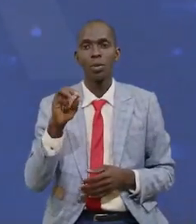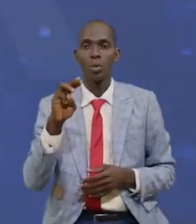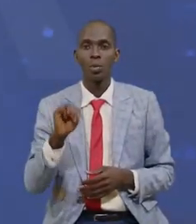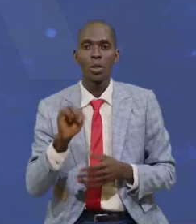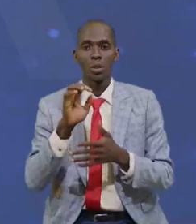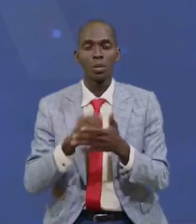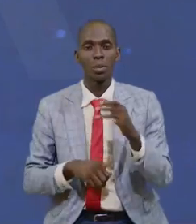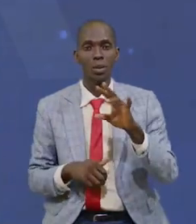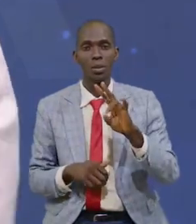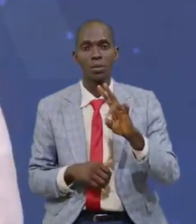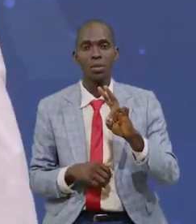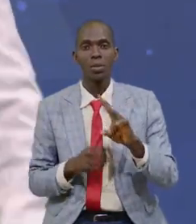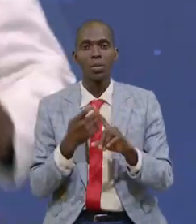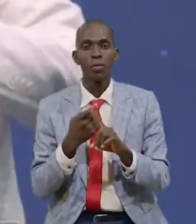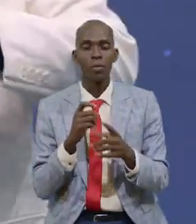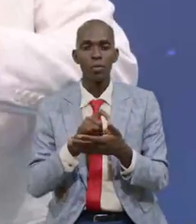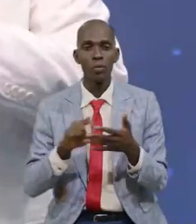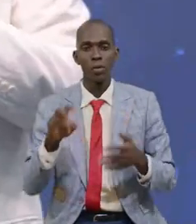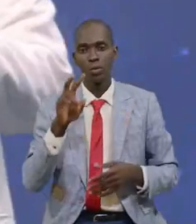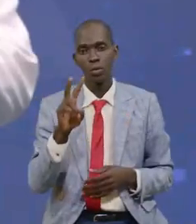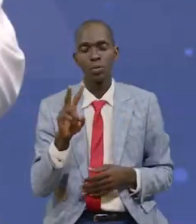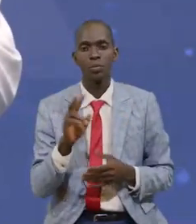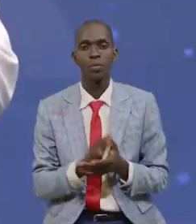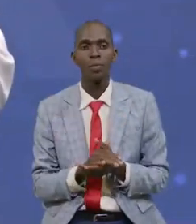4. Romains 7, verset 2.